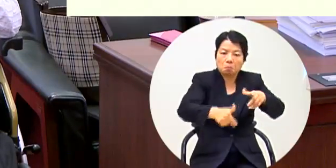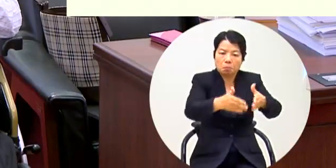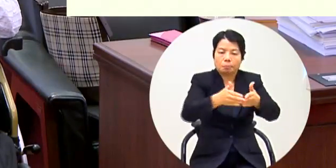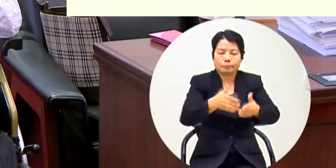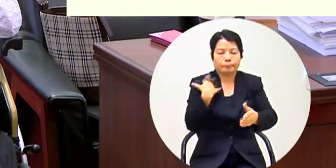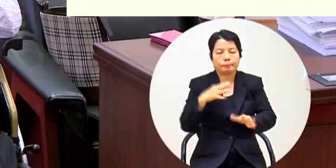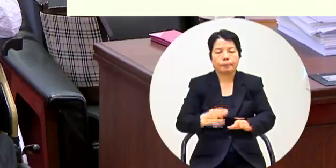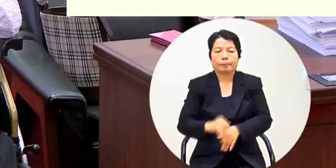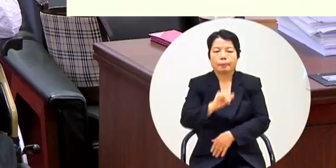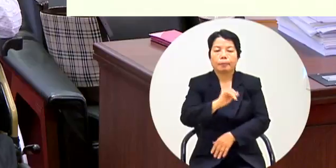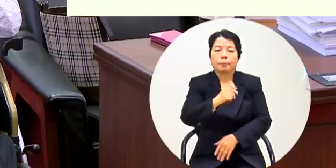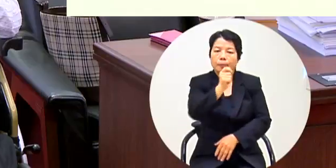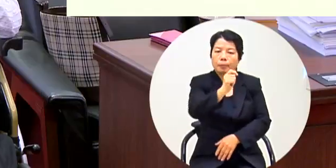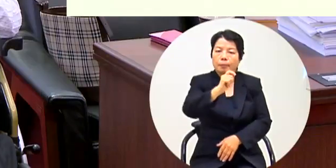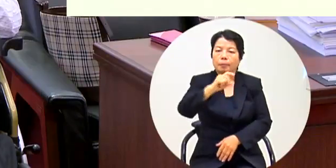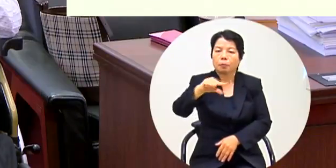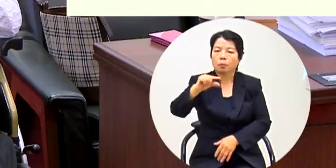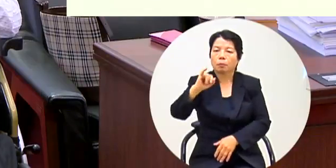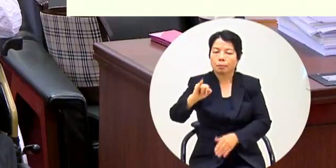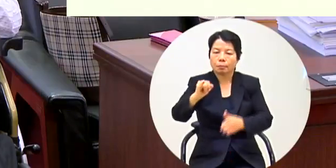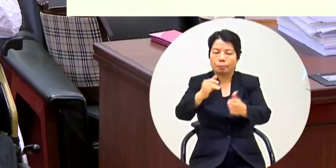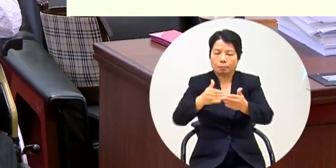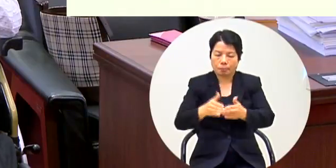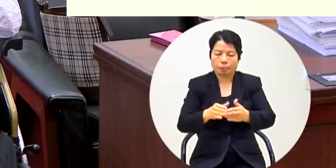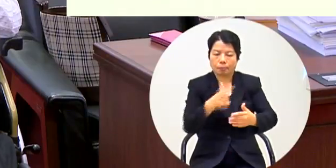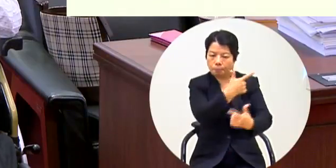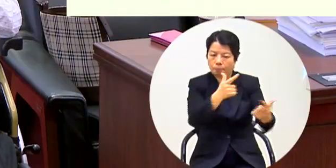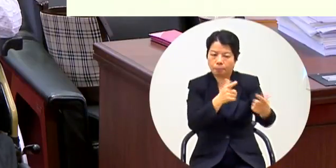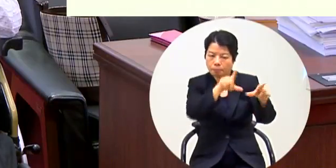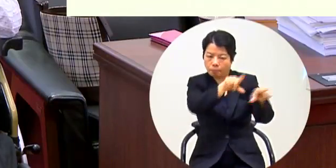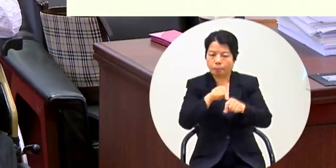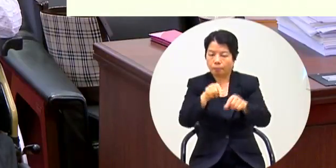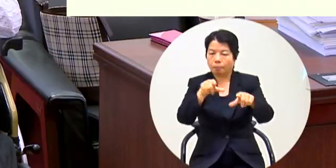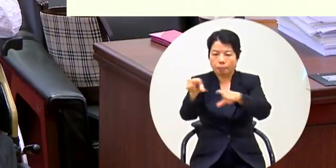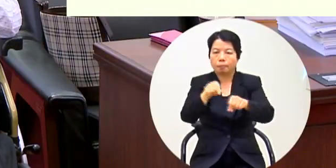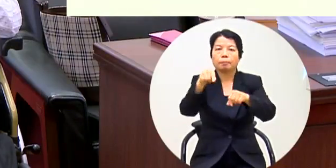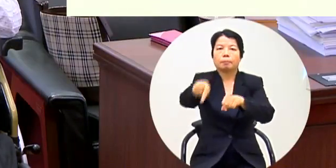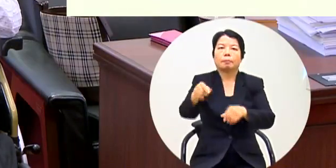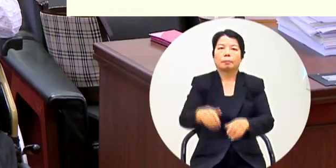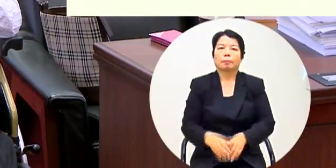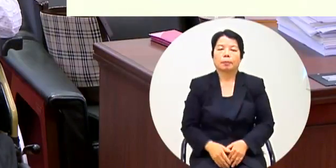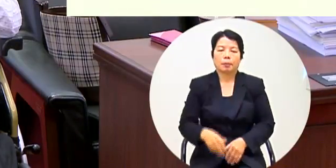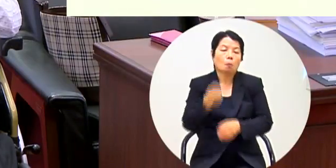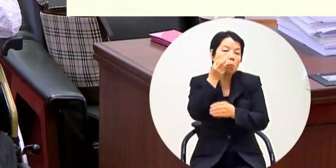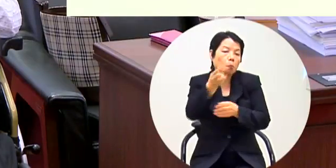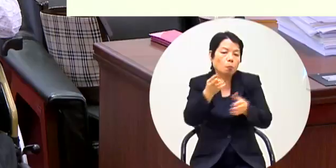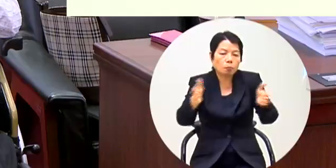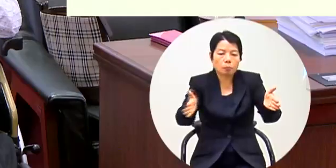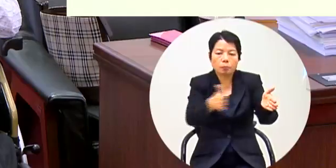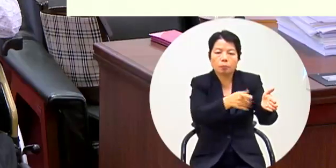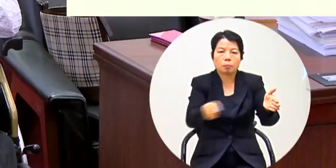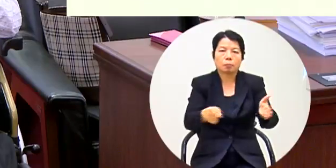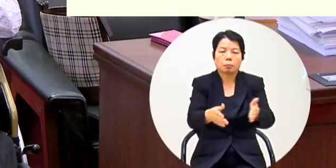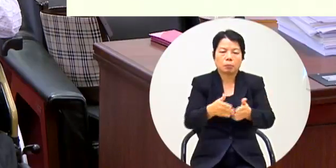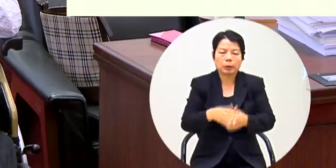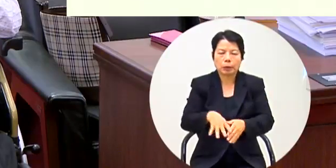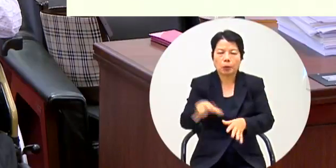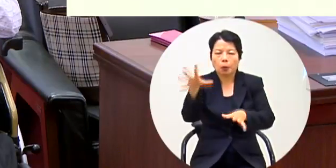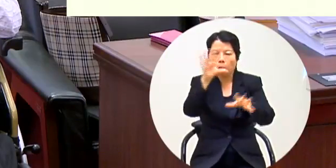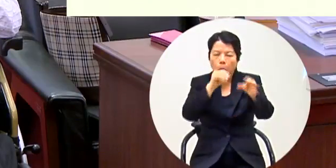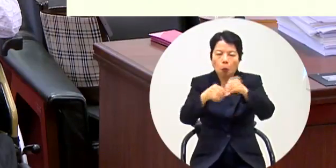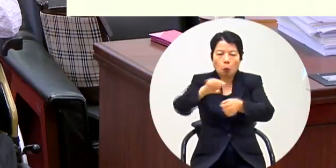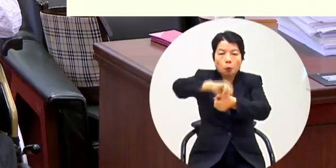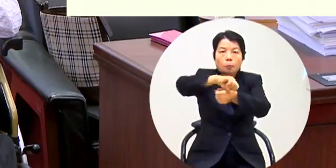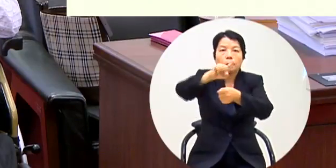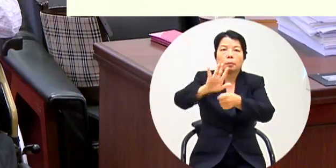冬天，我们这3个月呢是可能比较严重的一个这个雾霾的状态下呢，它的降载的幅度呢，